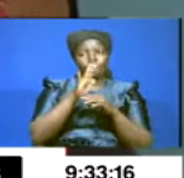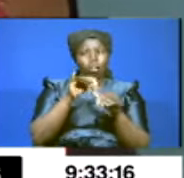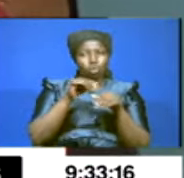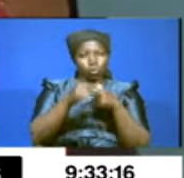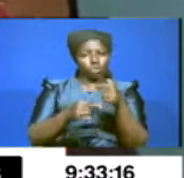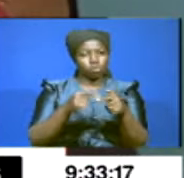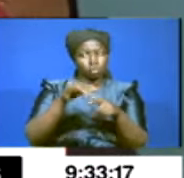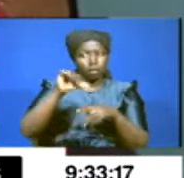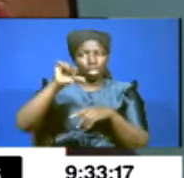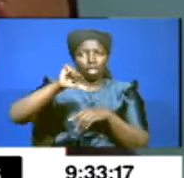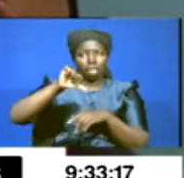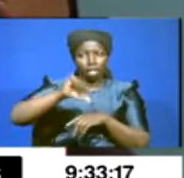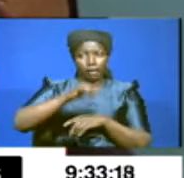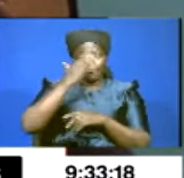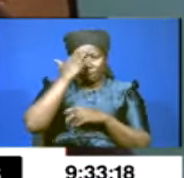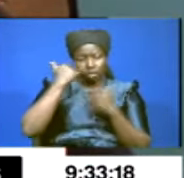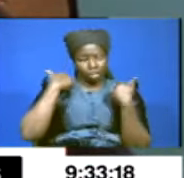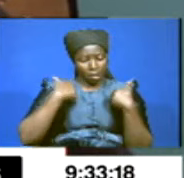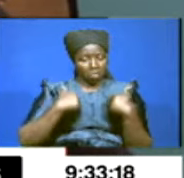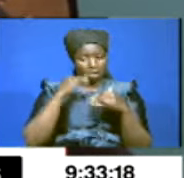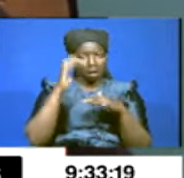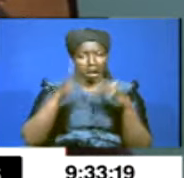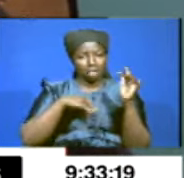tu kwa nyumba,